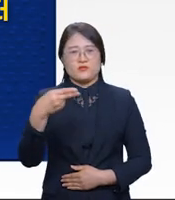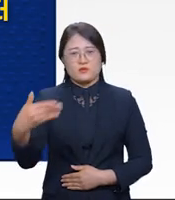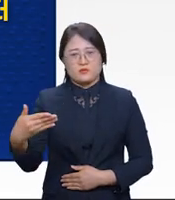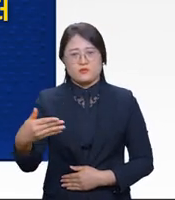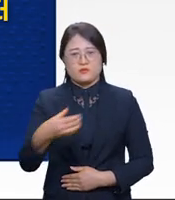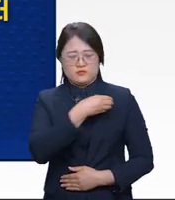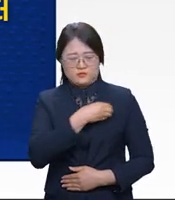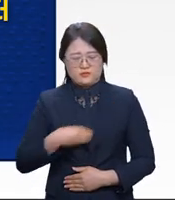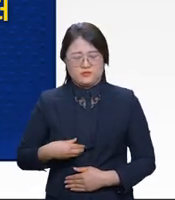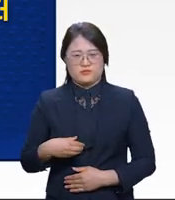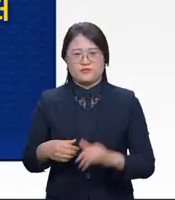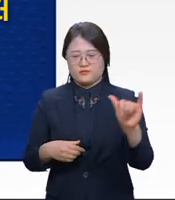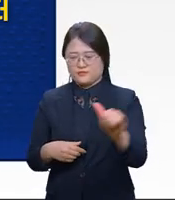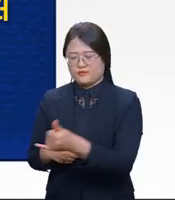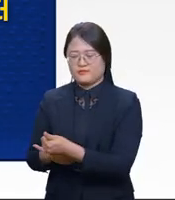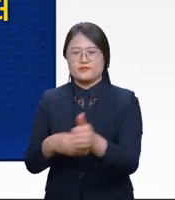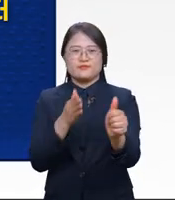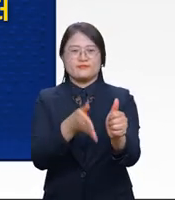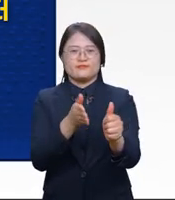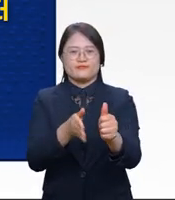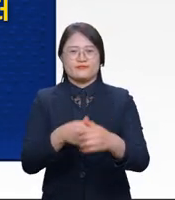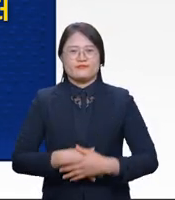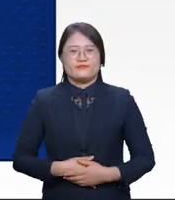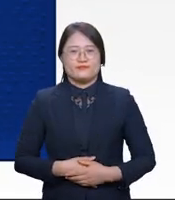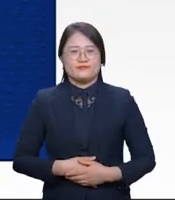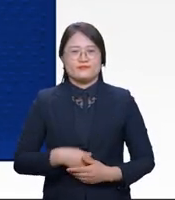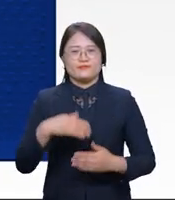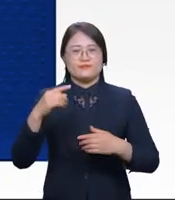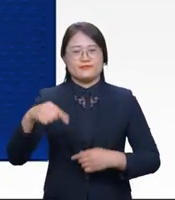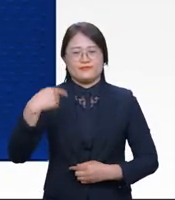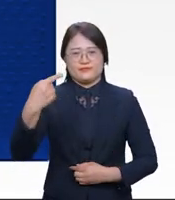혹은 각동 주민센터로 문의해 주시기 바랍니다.